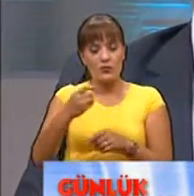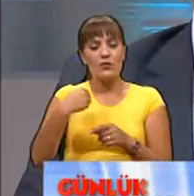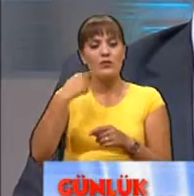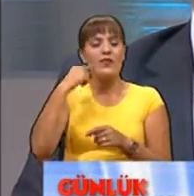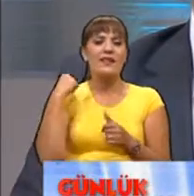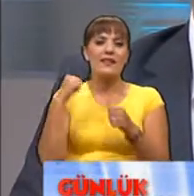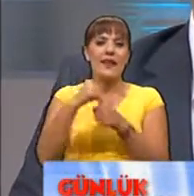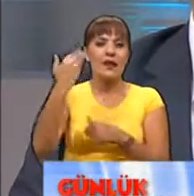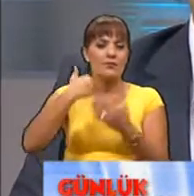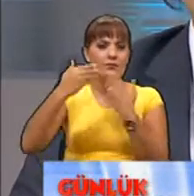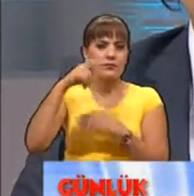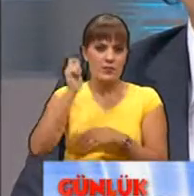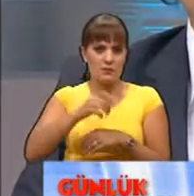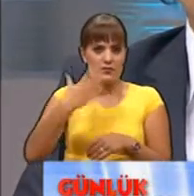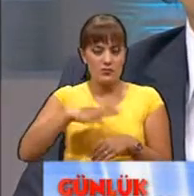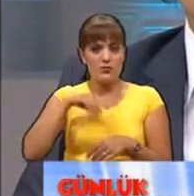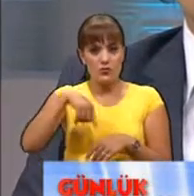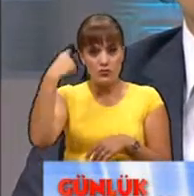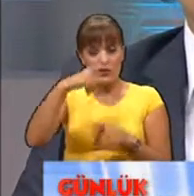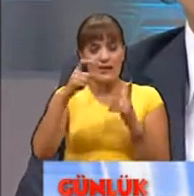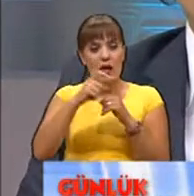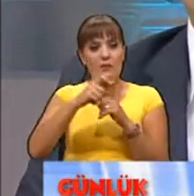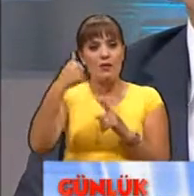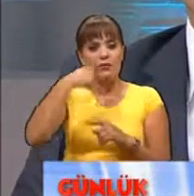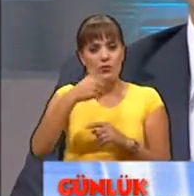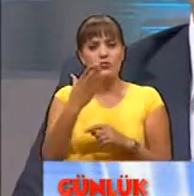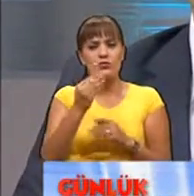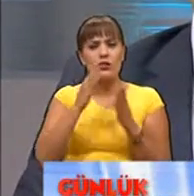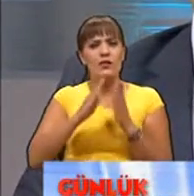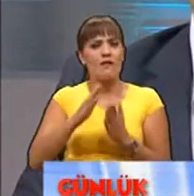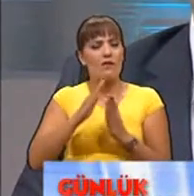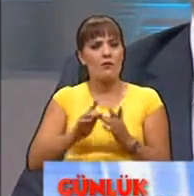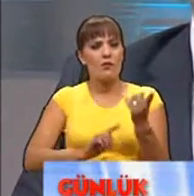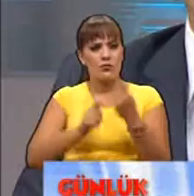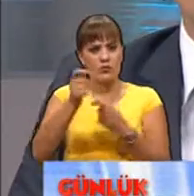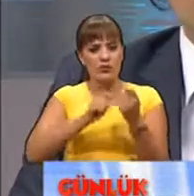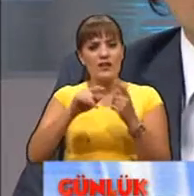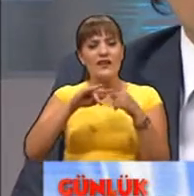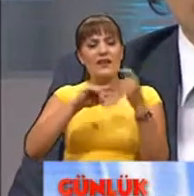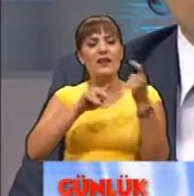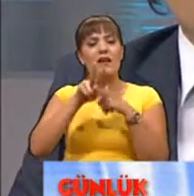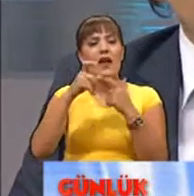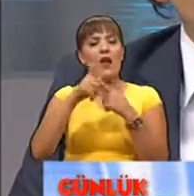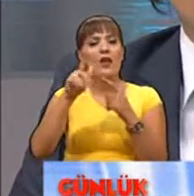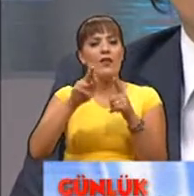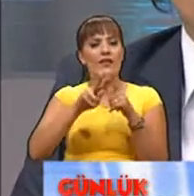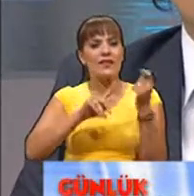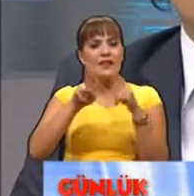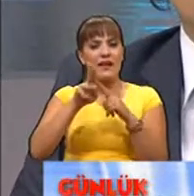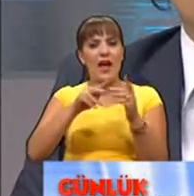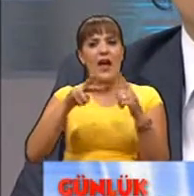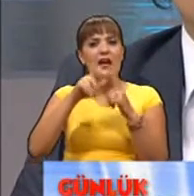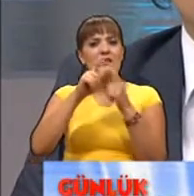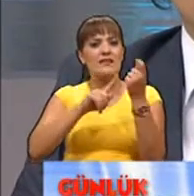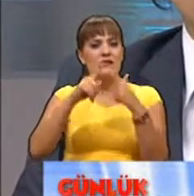sonuçları tekrar yerine getirmek istiyoruz. Hmm. Bunun için dermal dolgu çok sık kullanılan hyaluronik asit vardır. Bundan